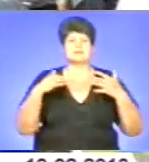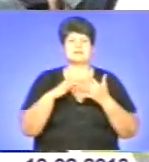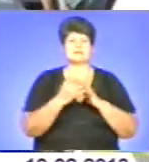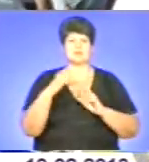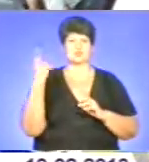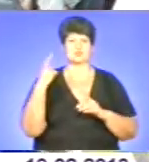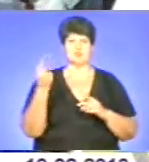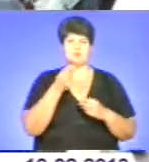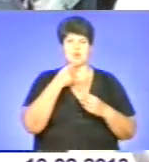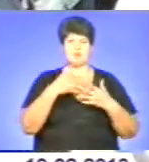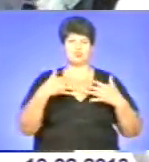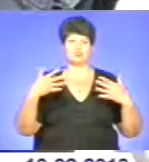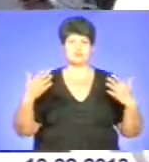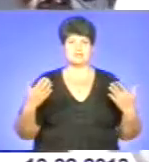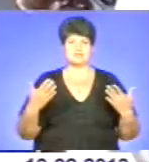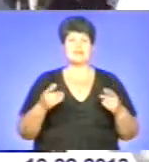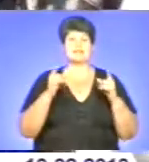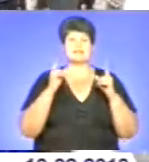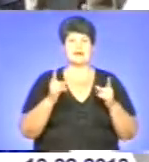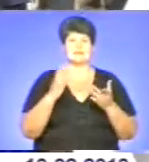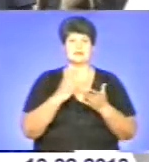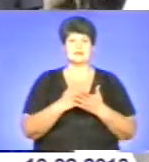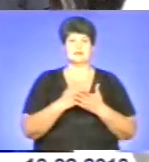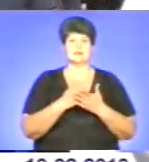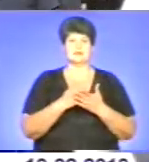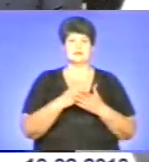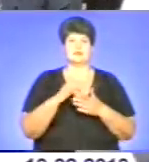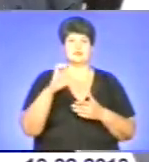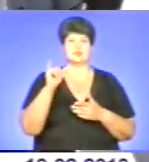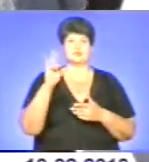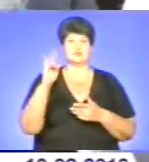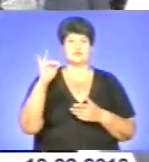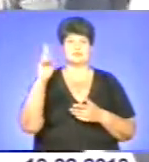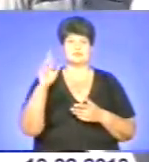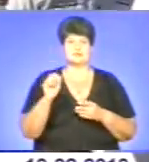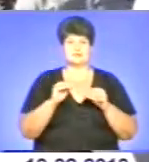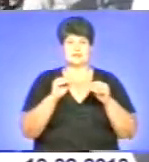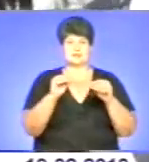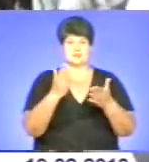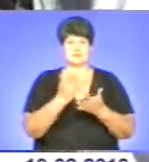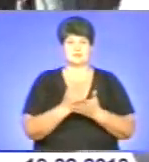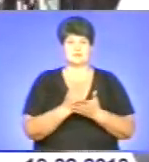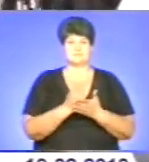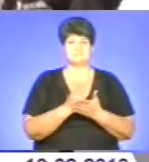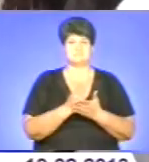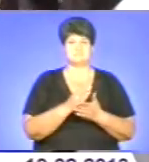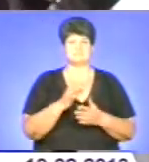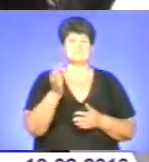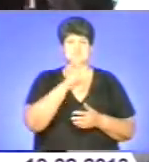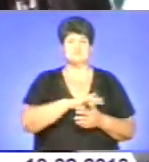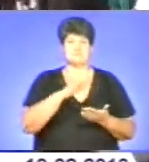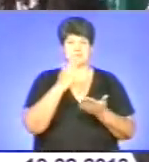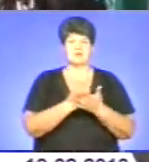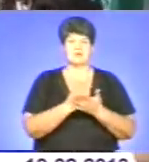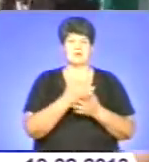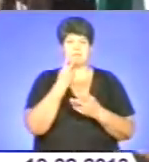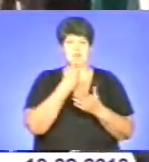продукції навіть і саджанці є суниці попит є попит є великий тому що бачите